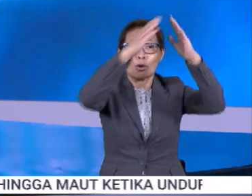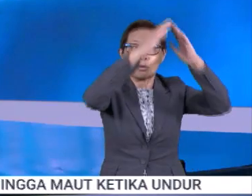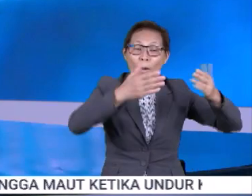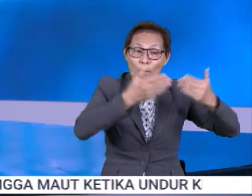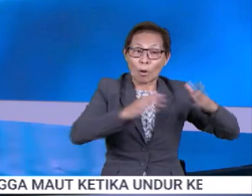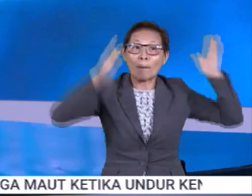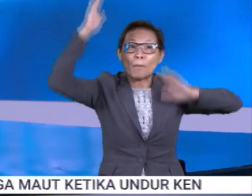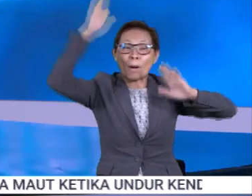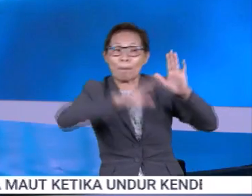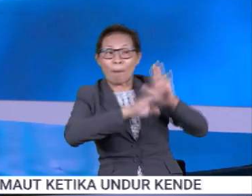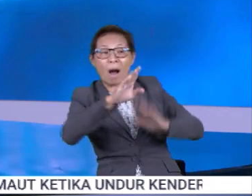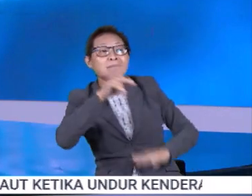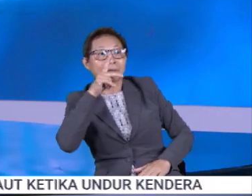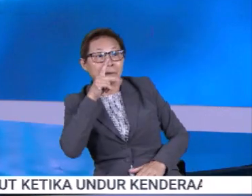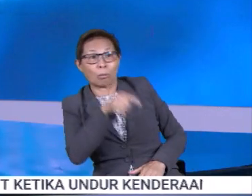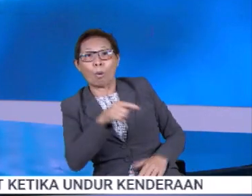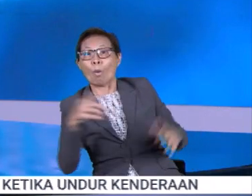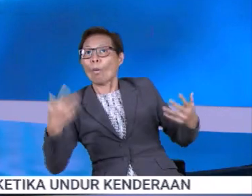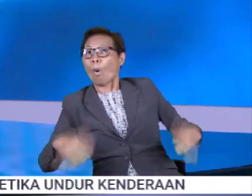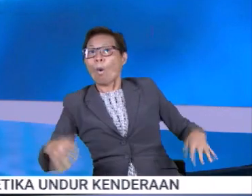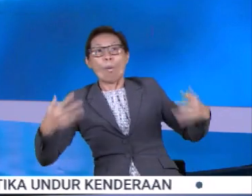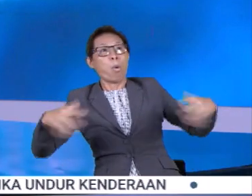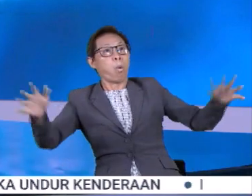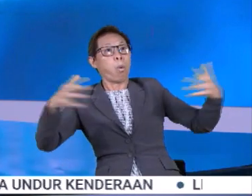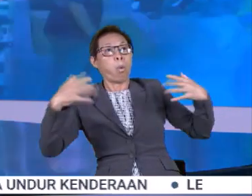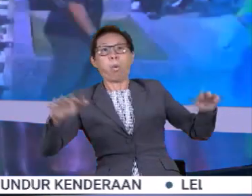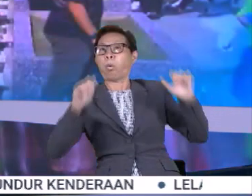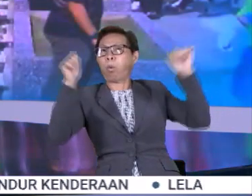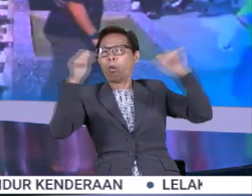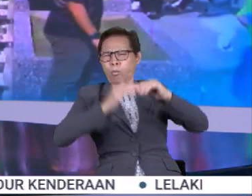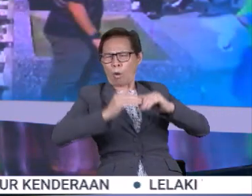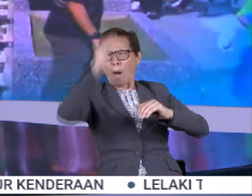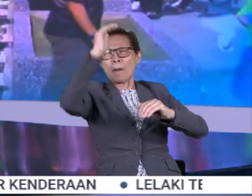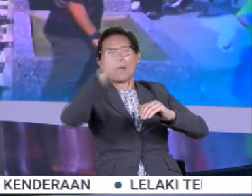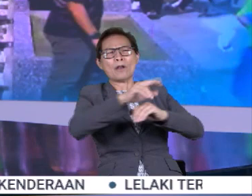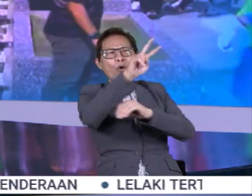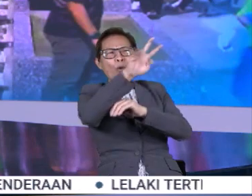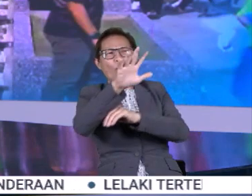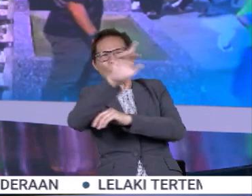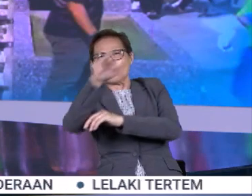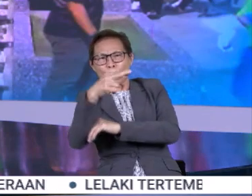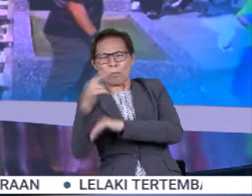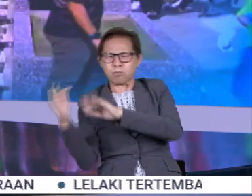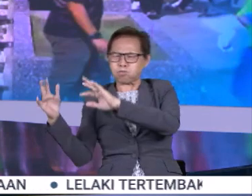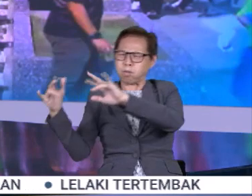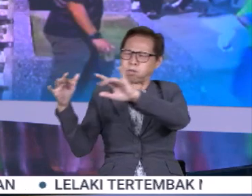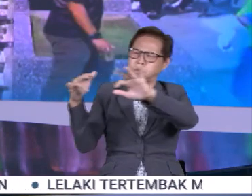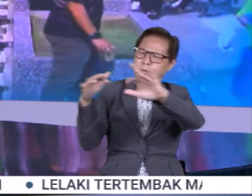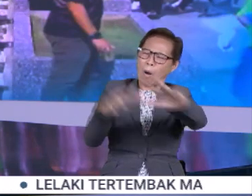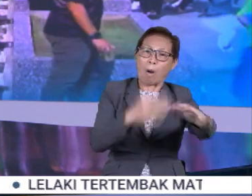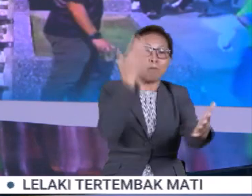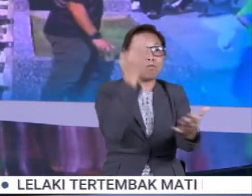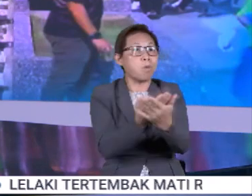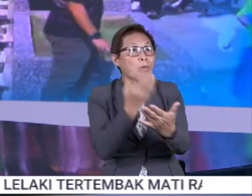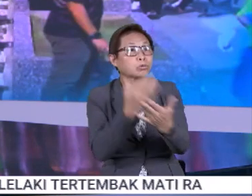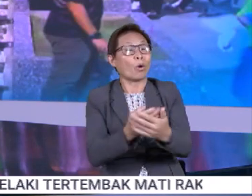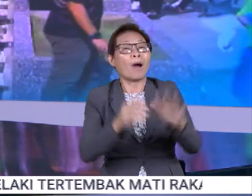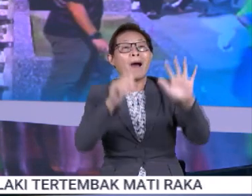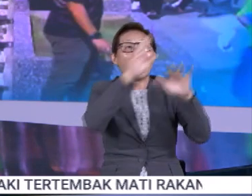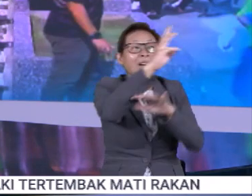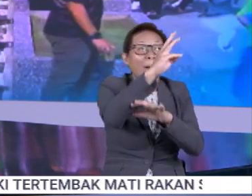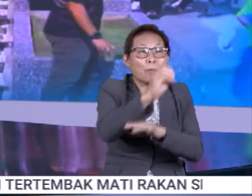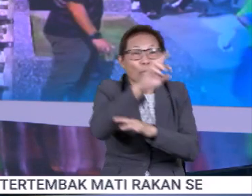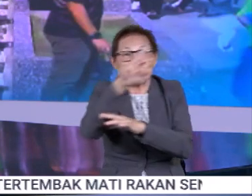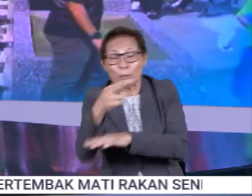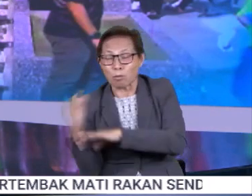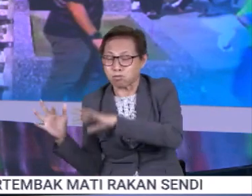Terbuka Malaysia Madani di Kedah mendapat sambutan luar biasa, melebihi sasaran 25,000 pengunjung. Buktinya hampir